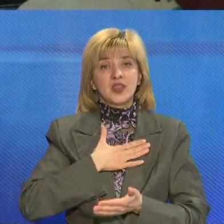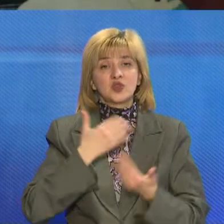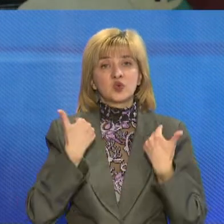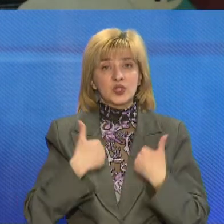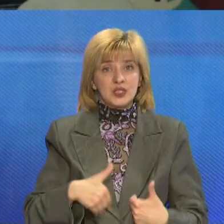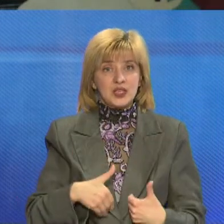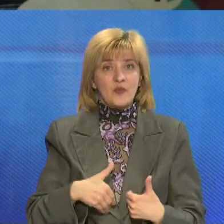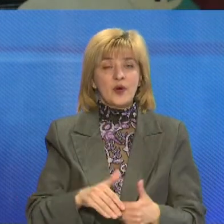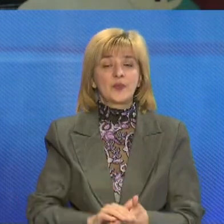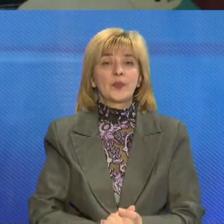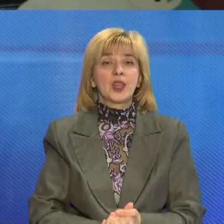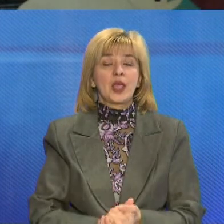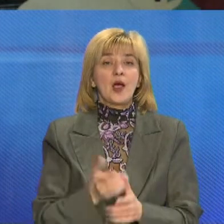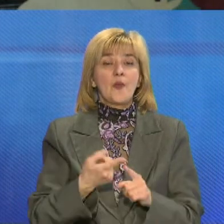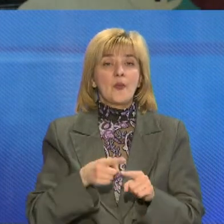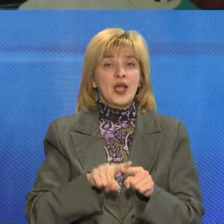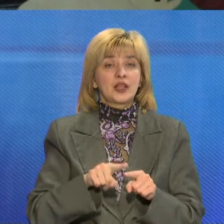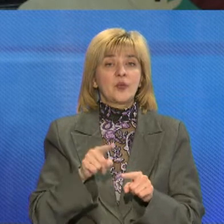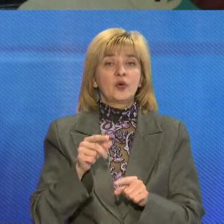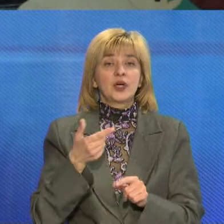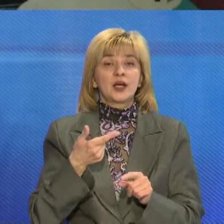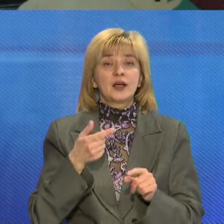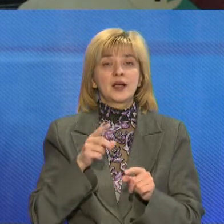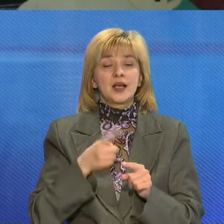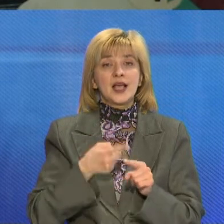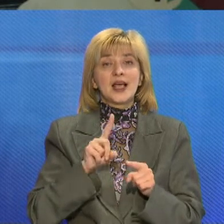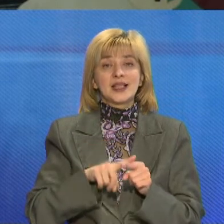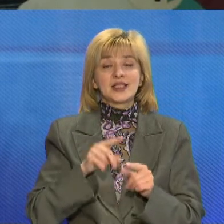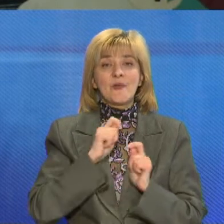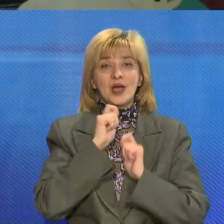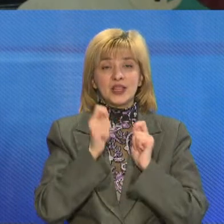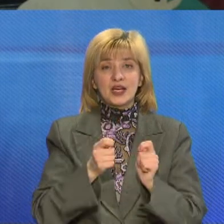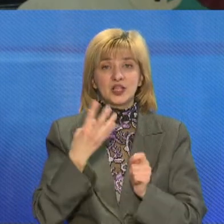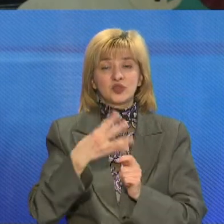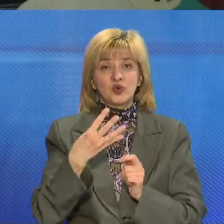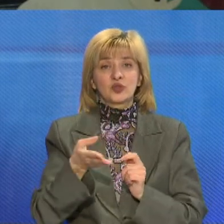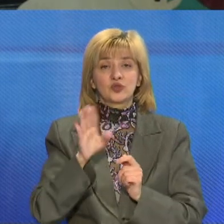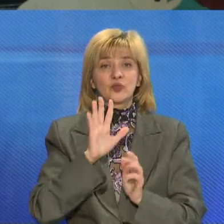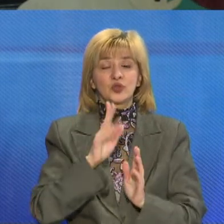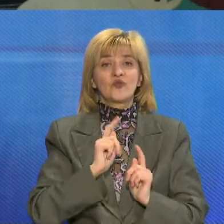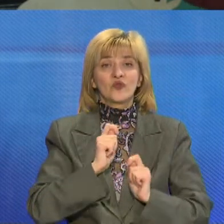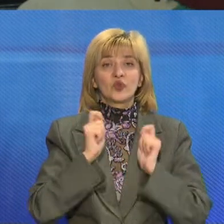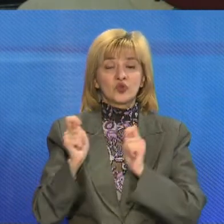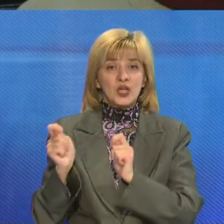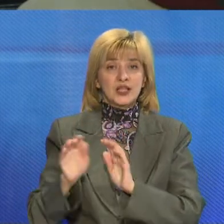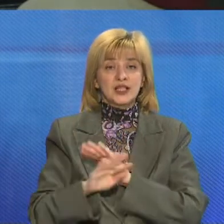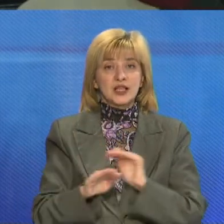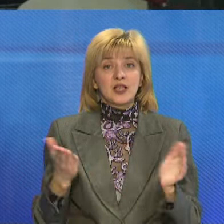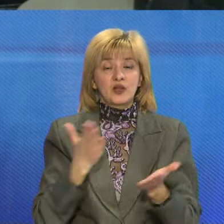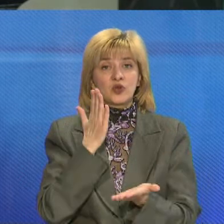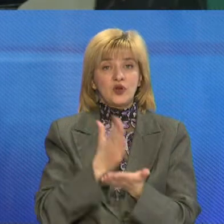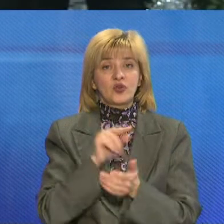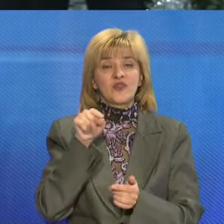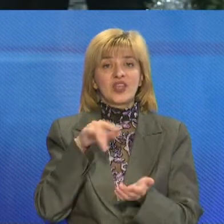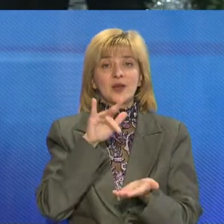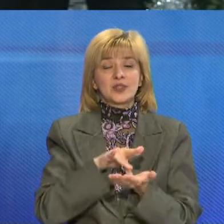систему организма. Поэтому вот эти вот подарки, 40 подарков мы сегодня от Красного Креста будем вручать деткам, которые находятся в этом